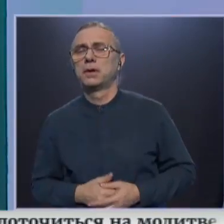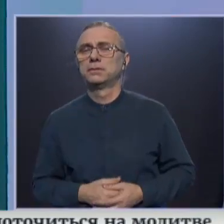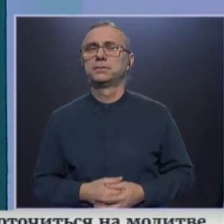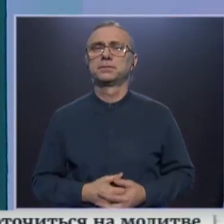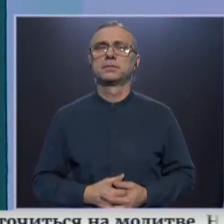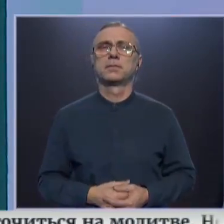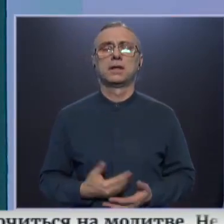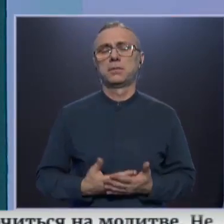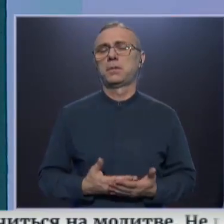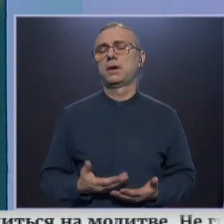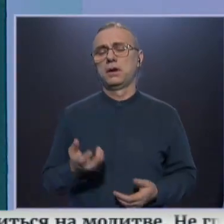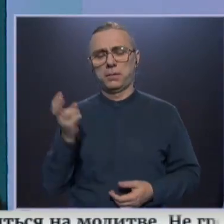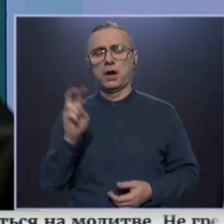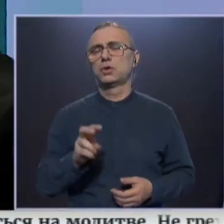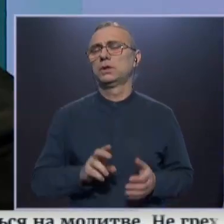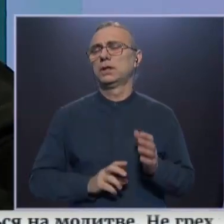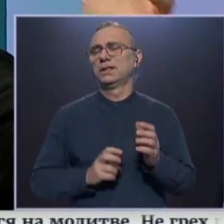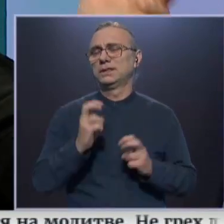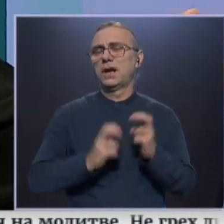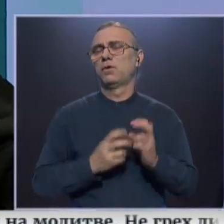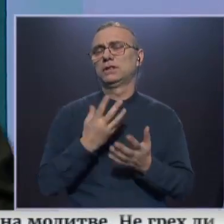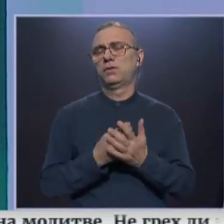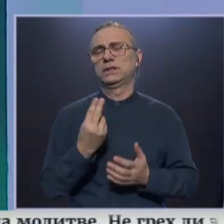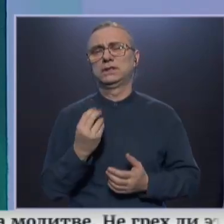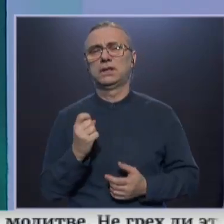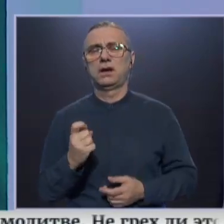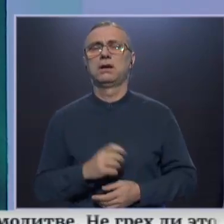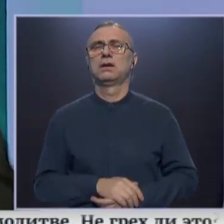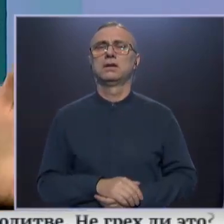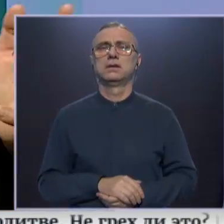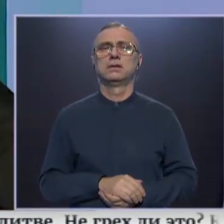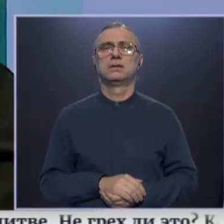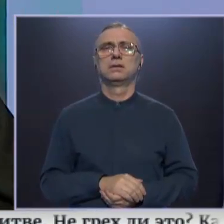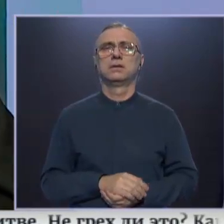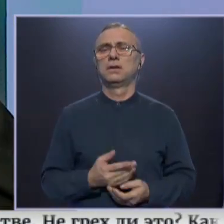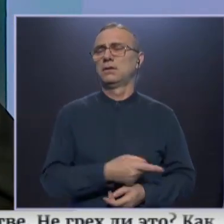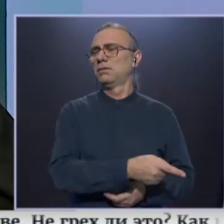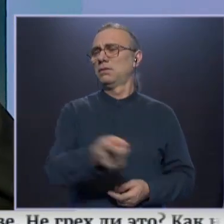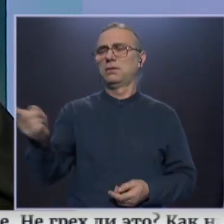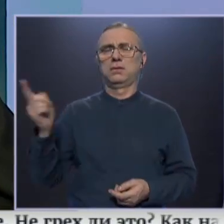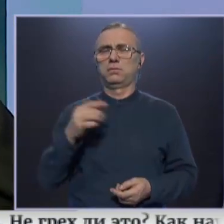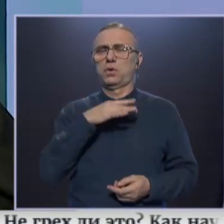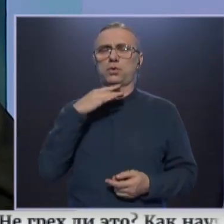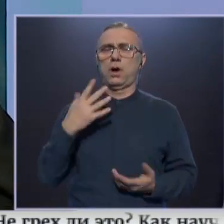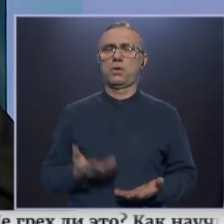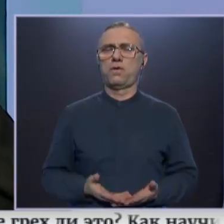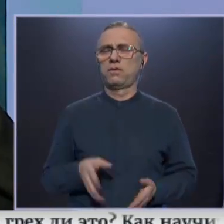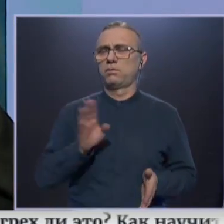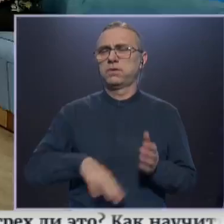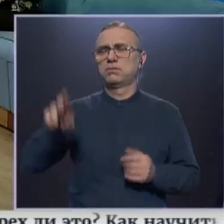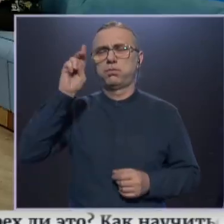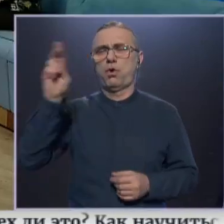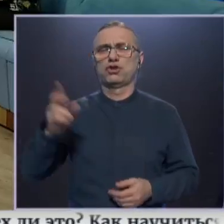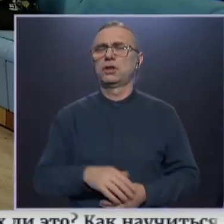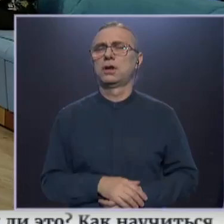прихожу я на завод, в свой цех или в офис, и там сажусь за стол, и действительно, но столько там дураков меня окружает, и безбожников меня